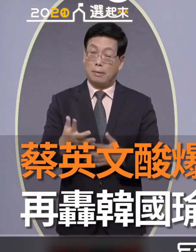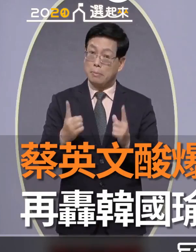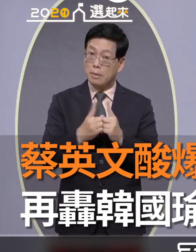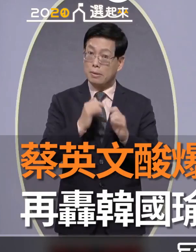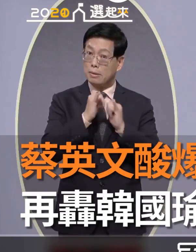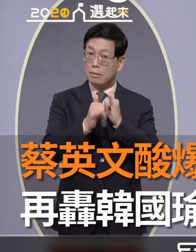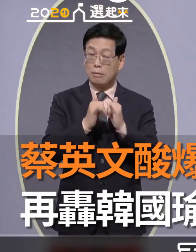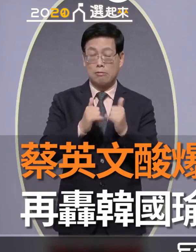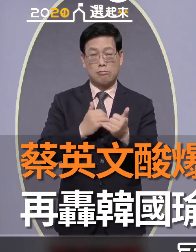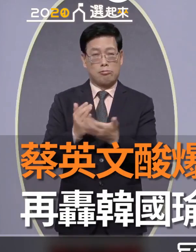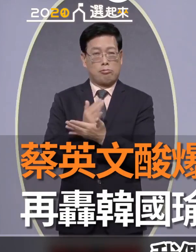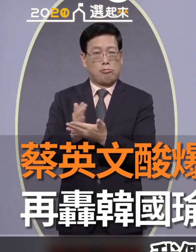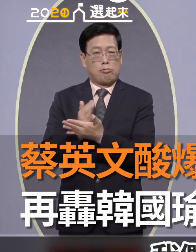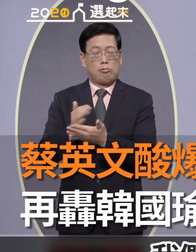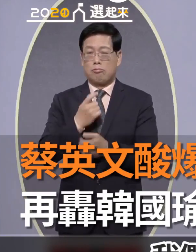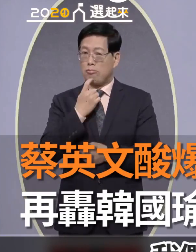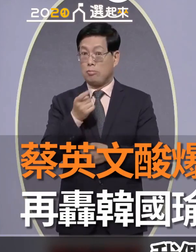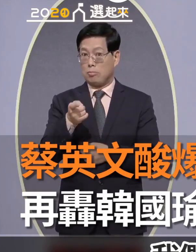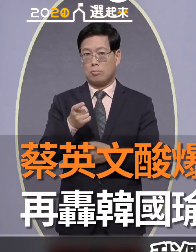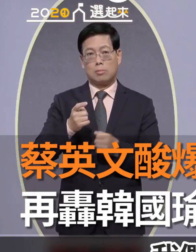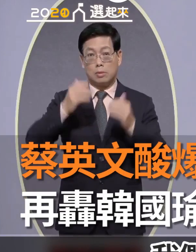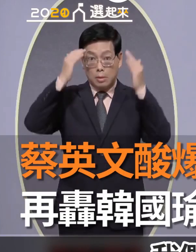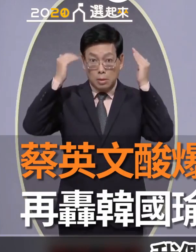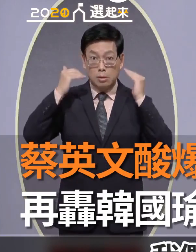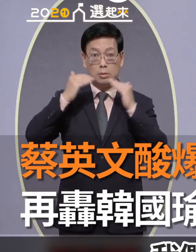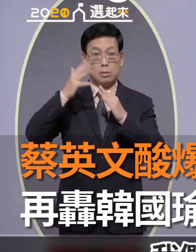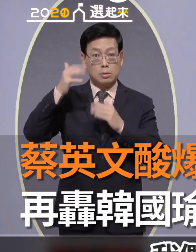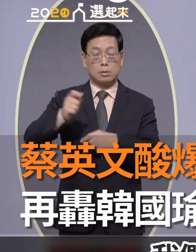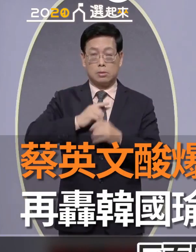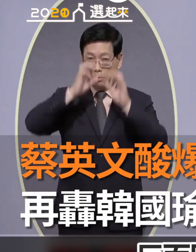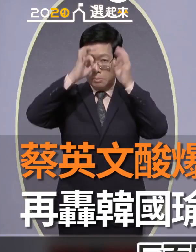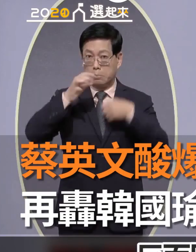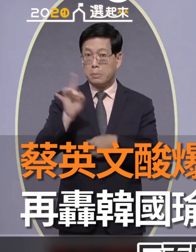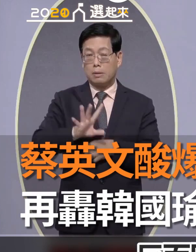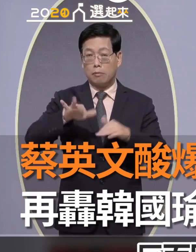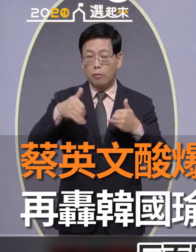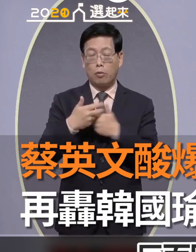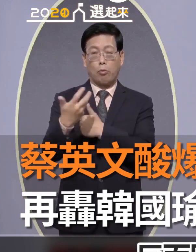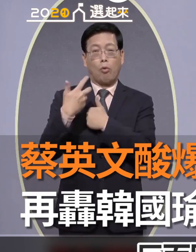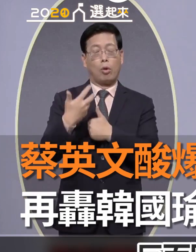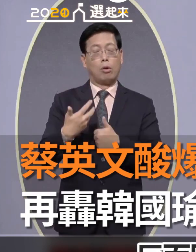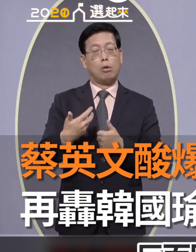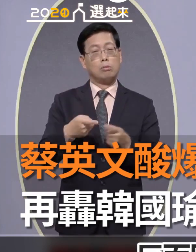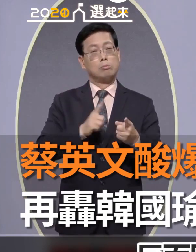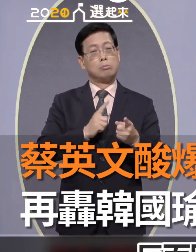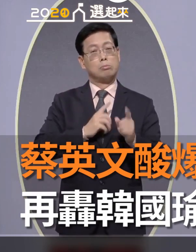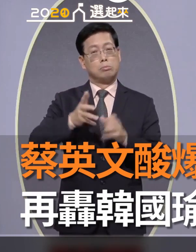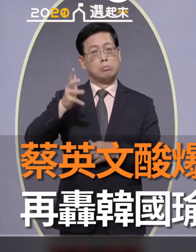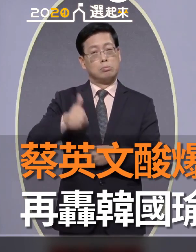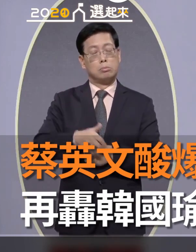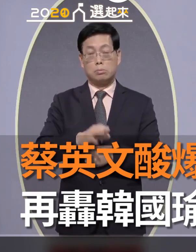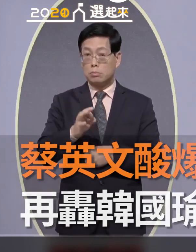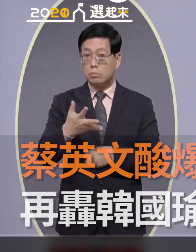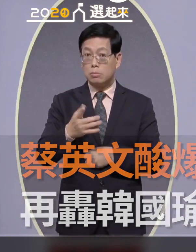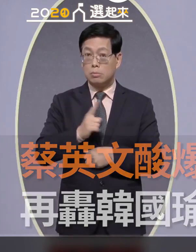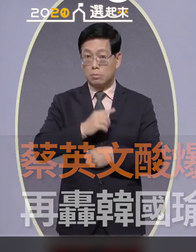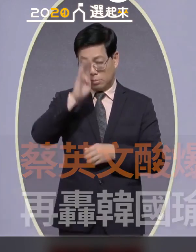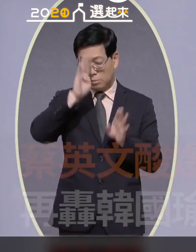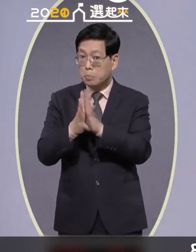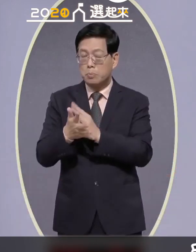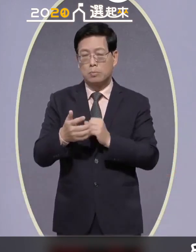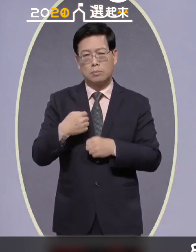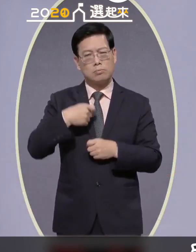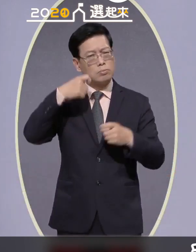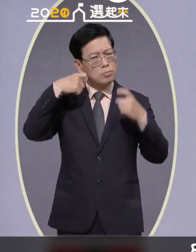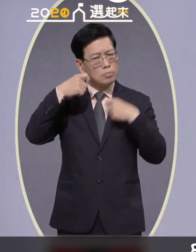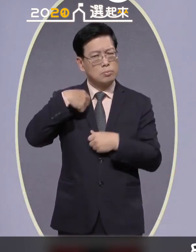面对社会普遍的质疑，我们韩市长自己没有反省，反而回来问我说，做总统的我为什么不请假。